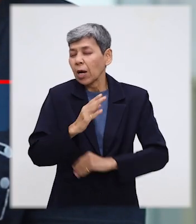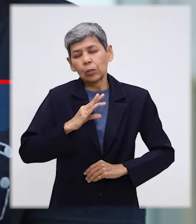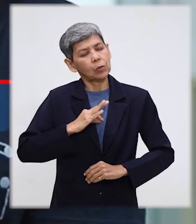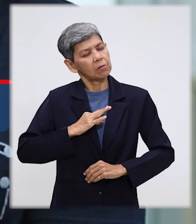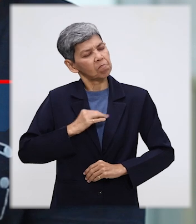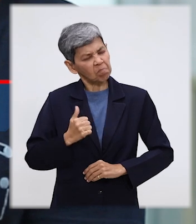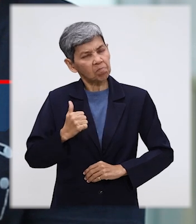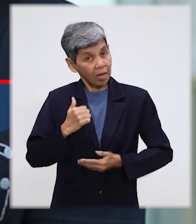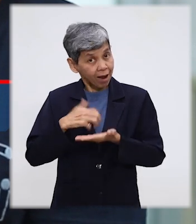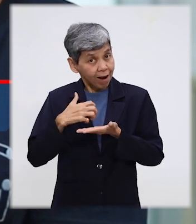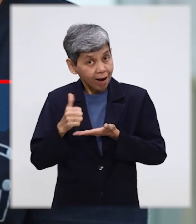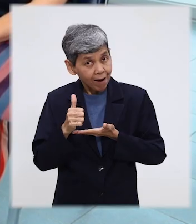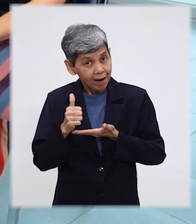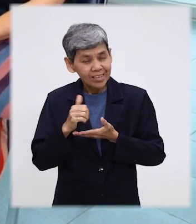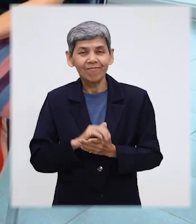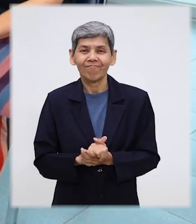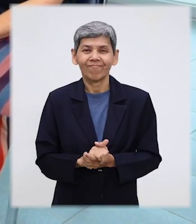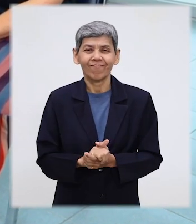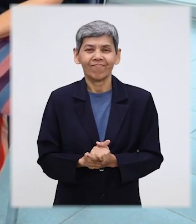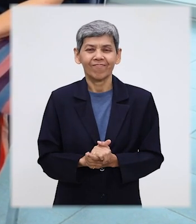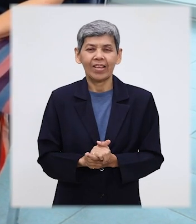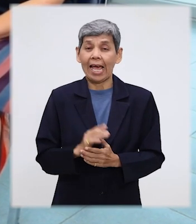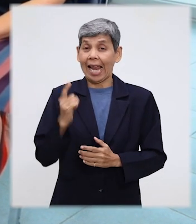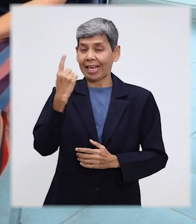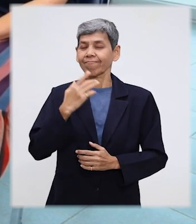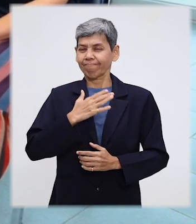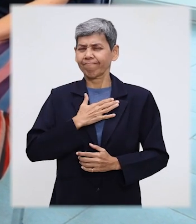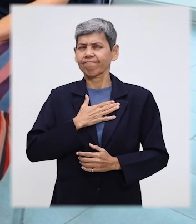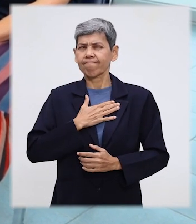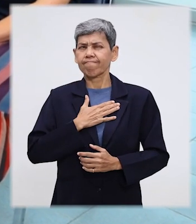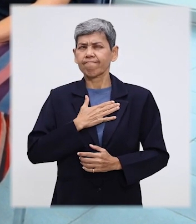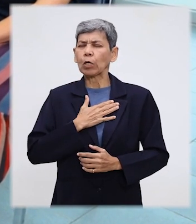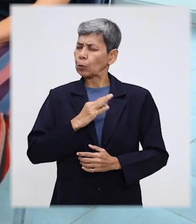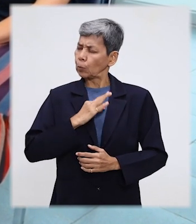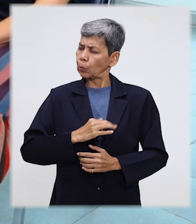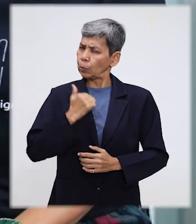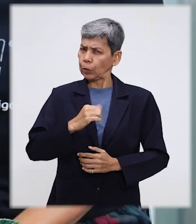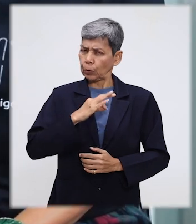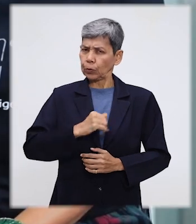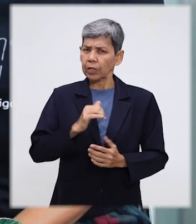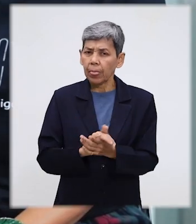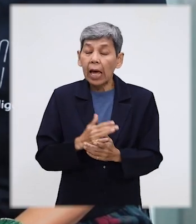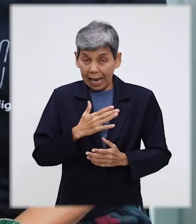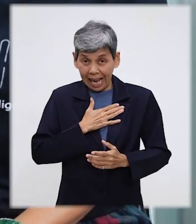รที่แบบมาเล่าสู่กันฟังบ้างไหมคะ อันแรกเลยน่าจะเป็นประทับใจคนค่ะ